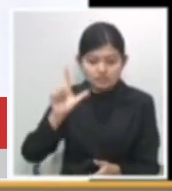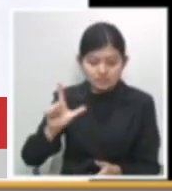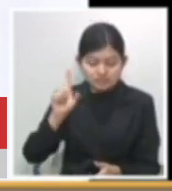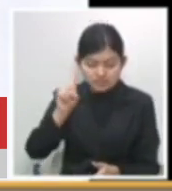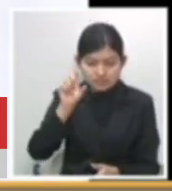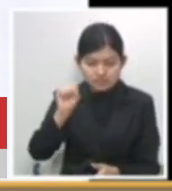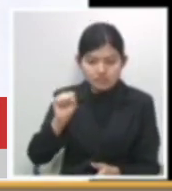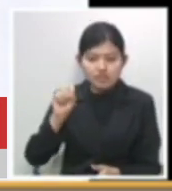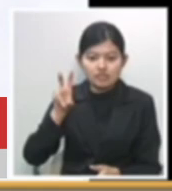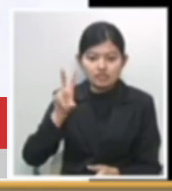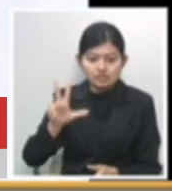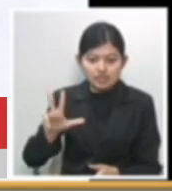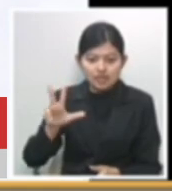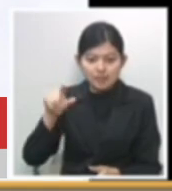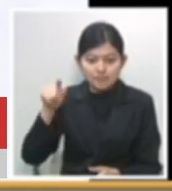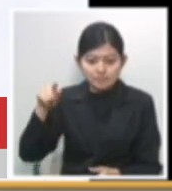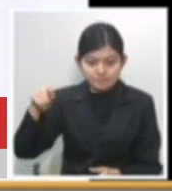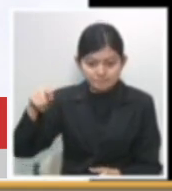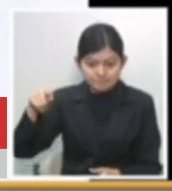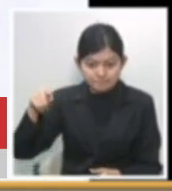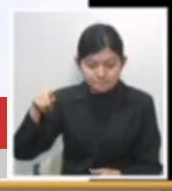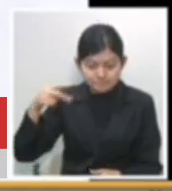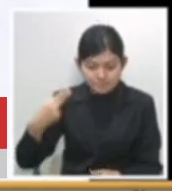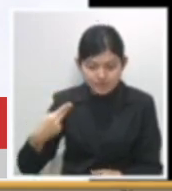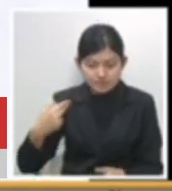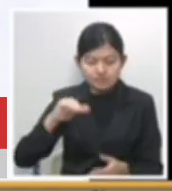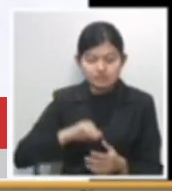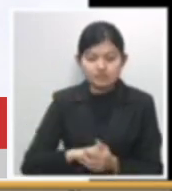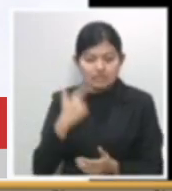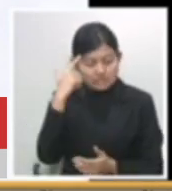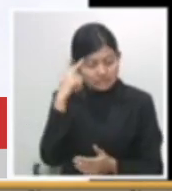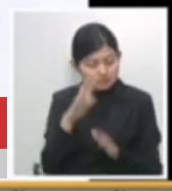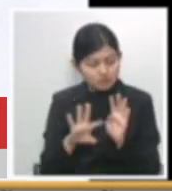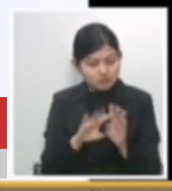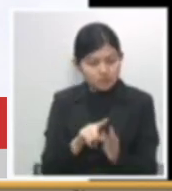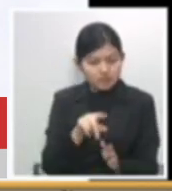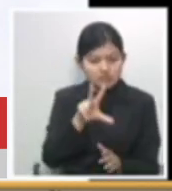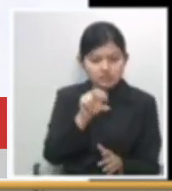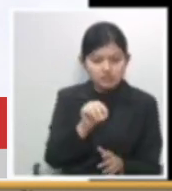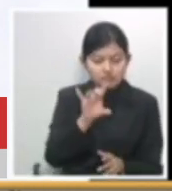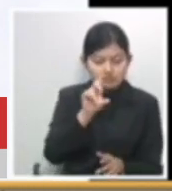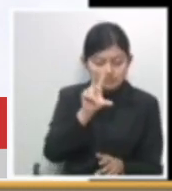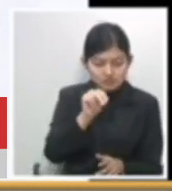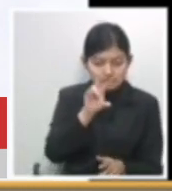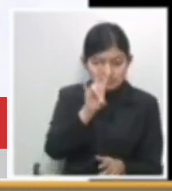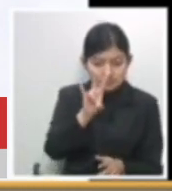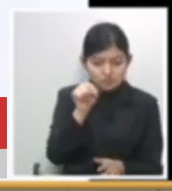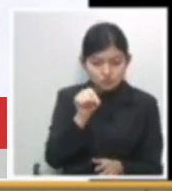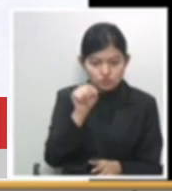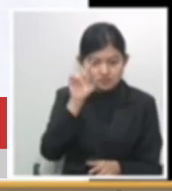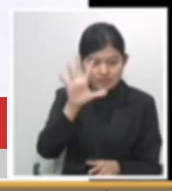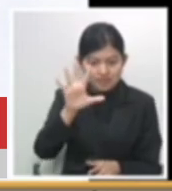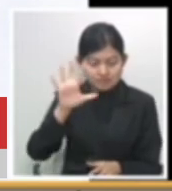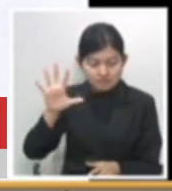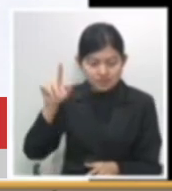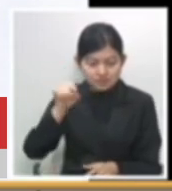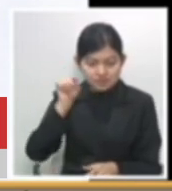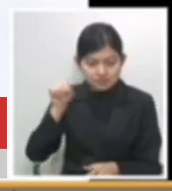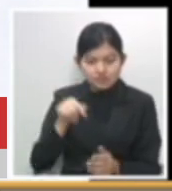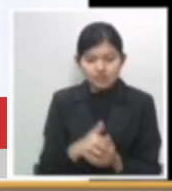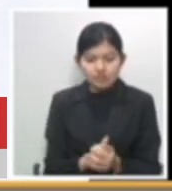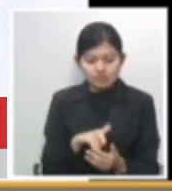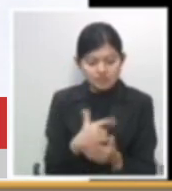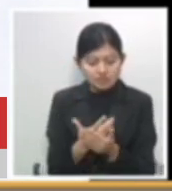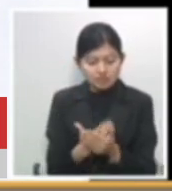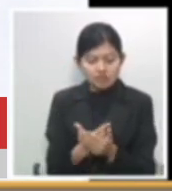132,800 บาทคิดเป็นร้อยละ 37.55 ของงบทั้งหมดที่ได้รับในโครงการนี้เป็นค่า